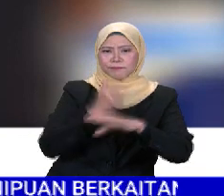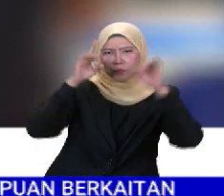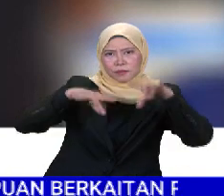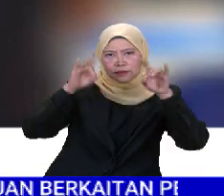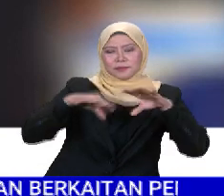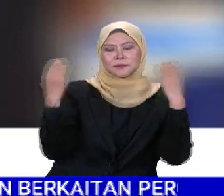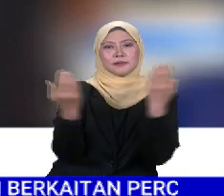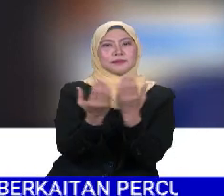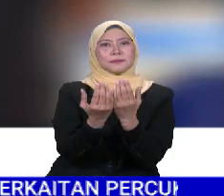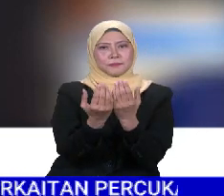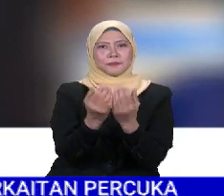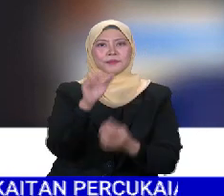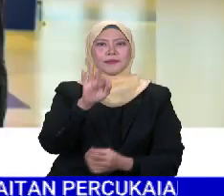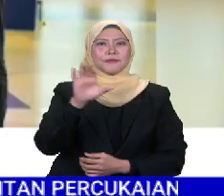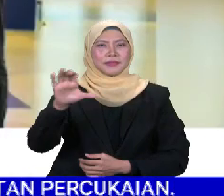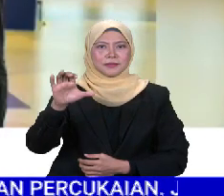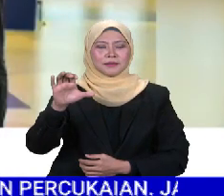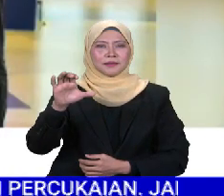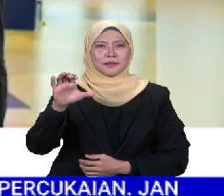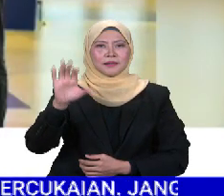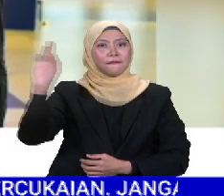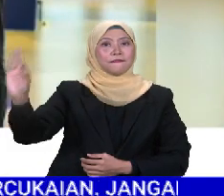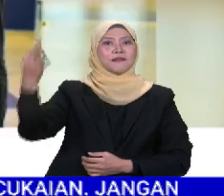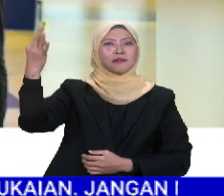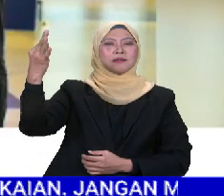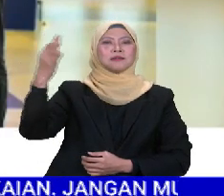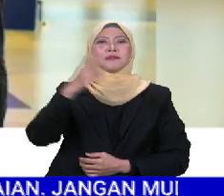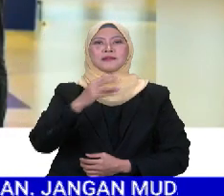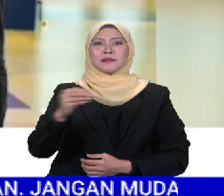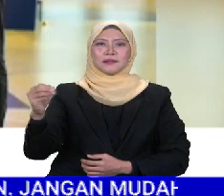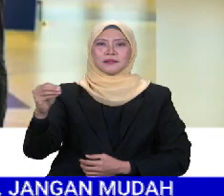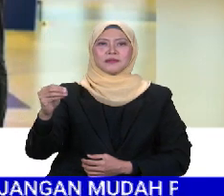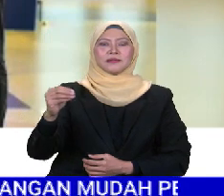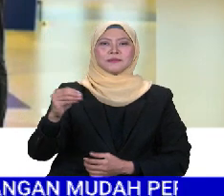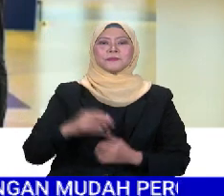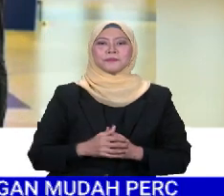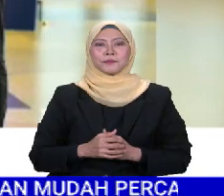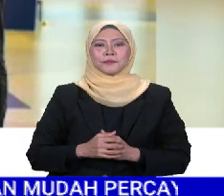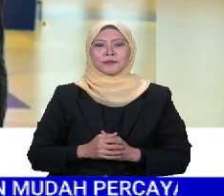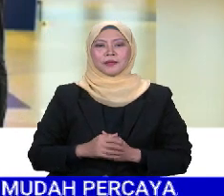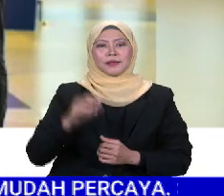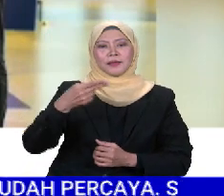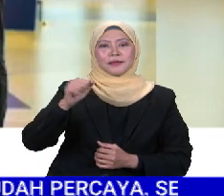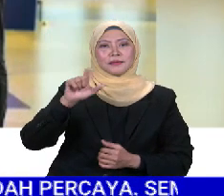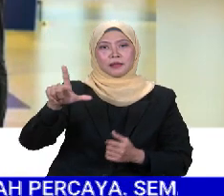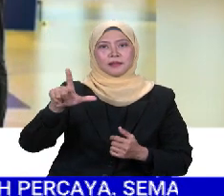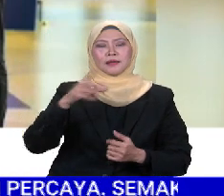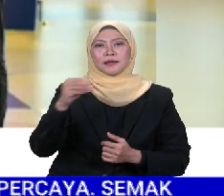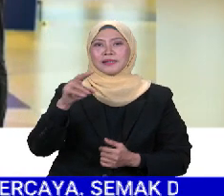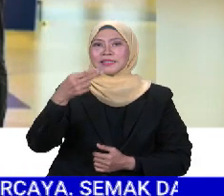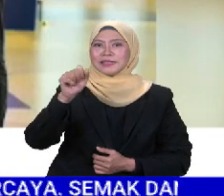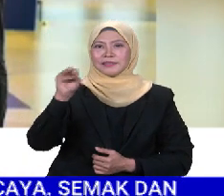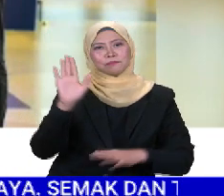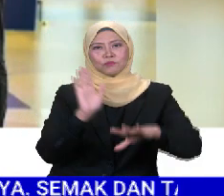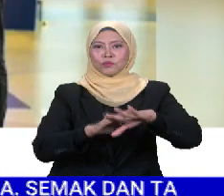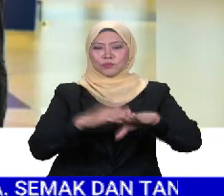bersama Klub FC NSC di Perancis dan Racing FC di Luxembourg. Muhammad Haikal dan Rohisham pernah bermain